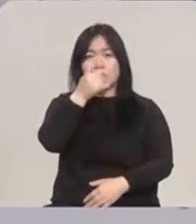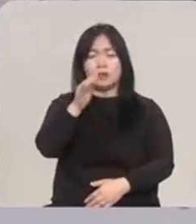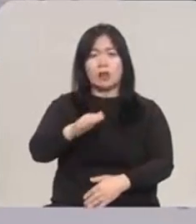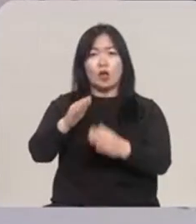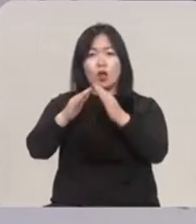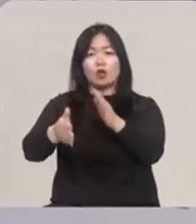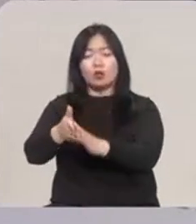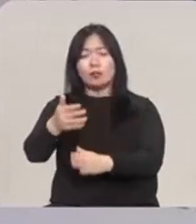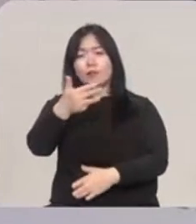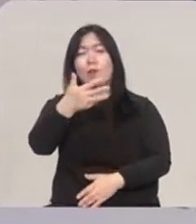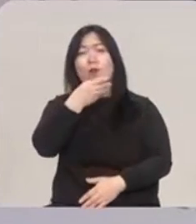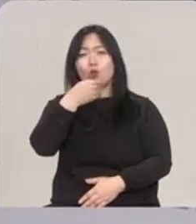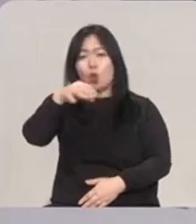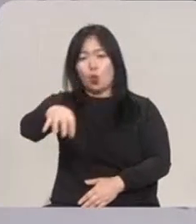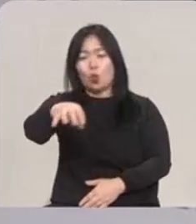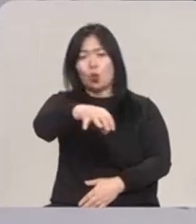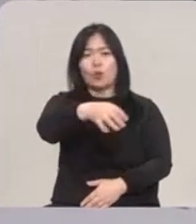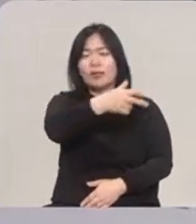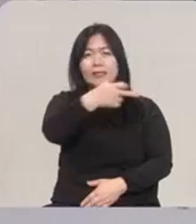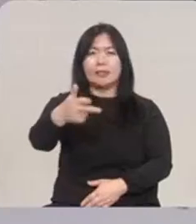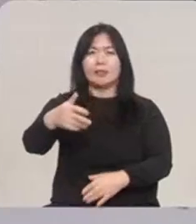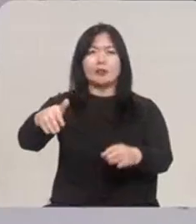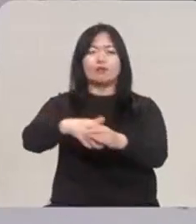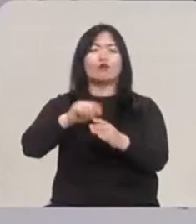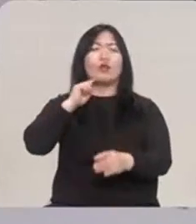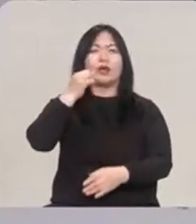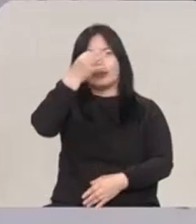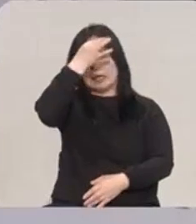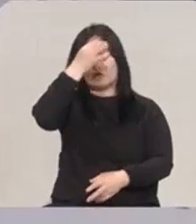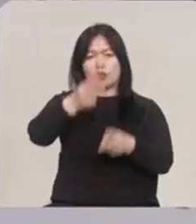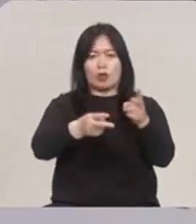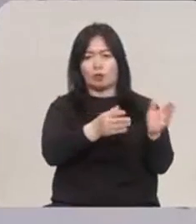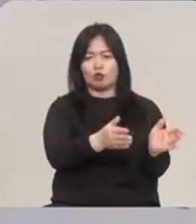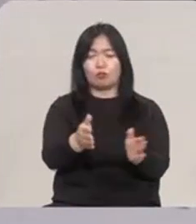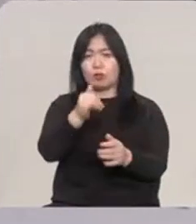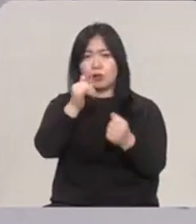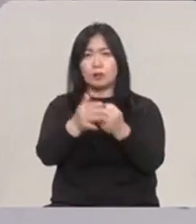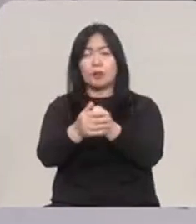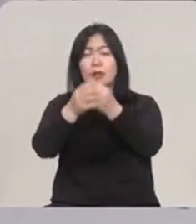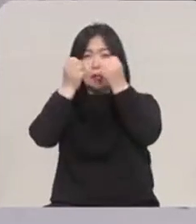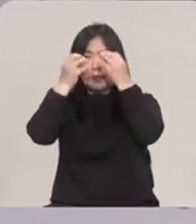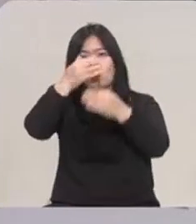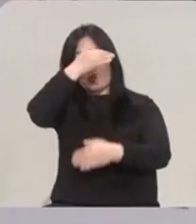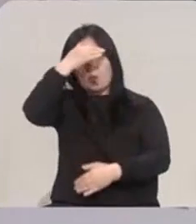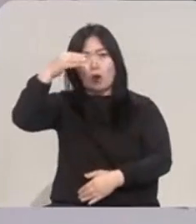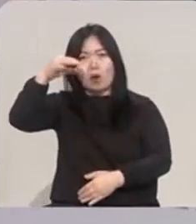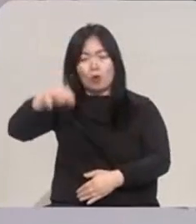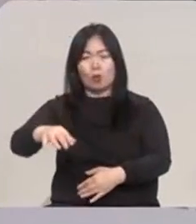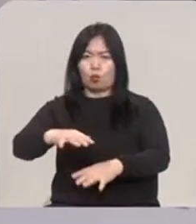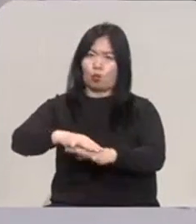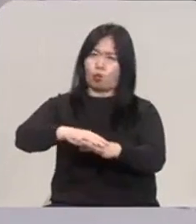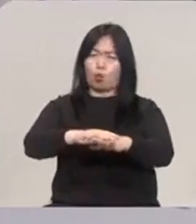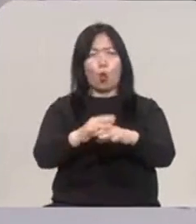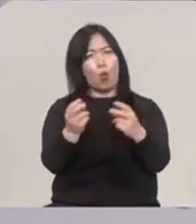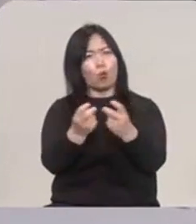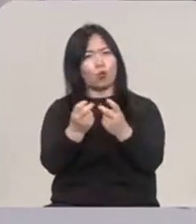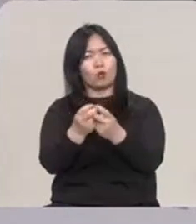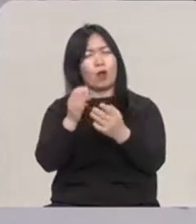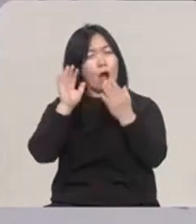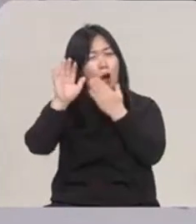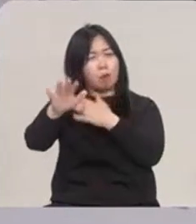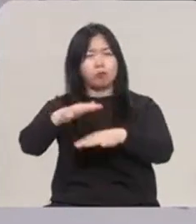전주시는 팔복동 일대를 중심으로 대규모 문화예술 사업을 준비해 새로운 문화 관광 지도가 어떻게